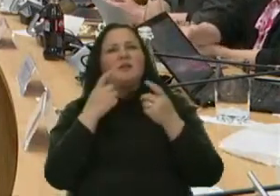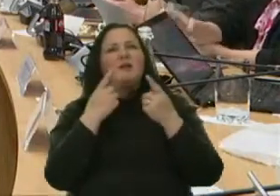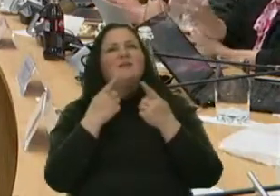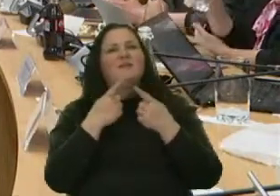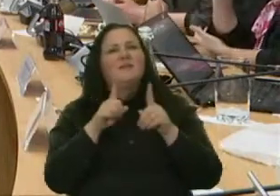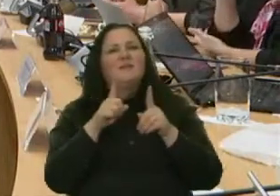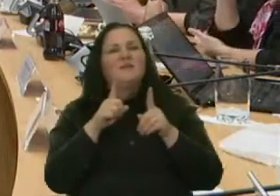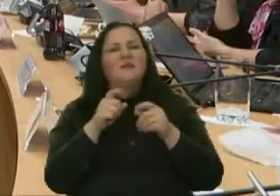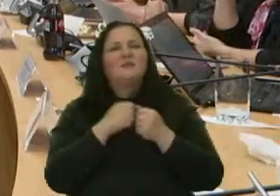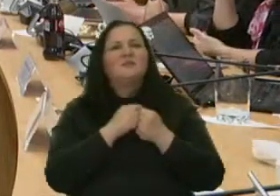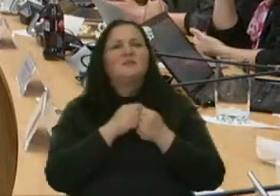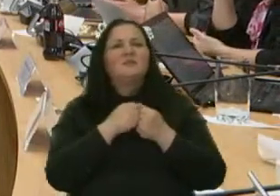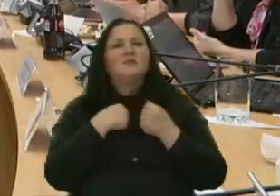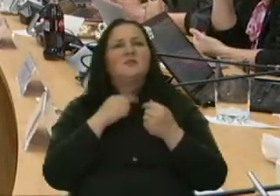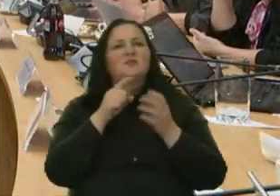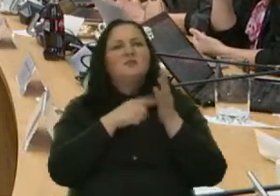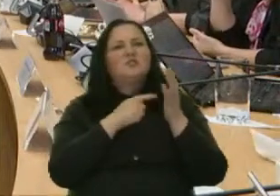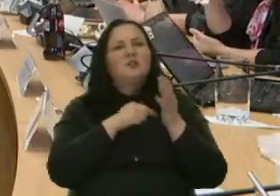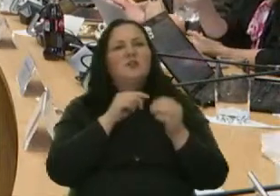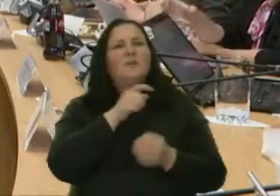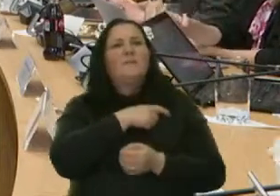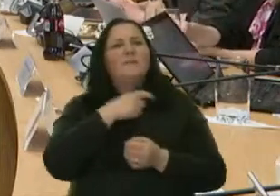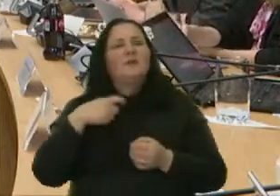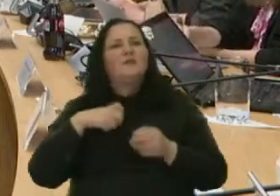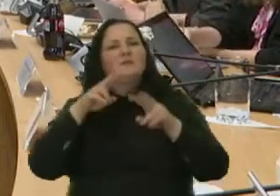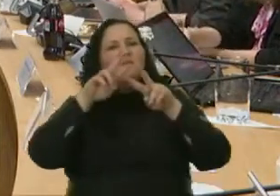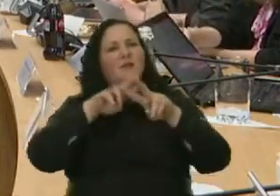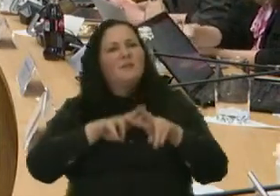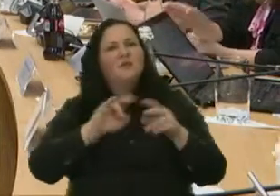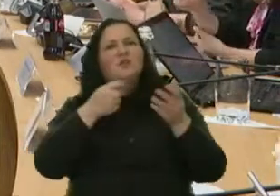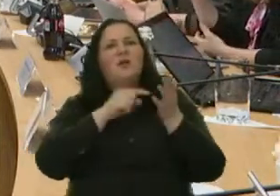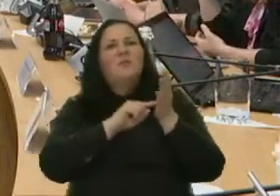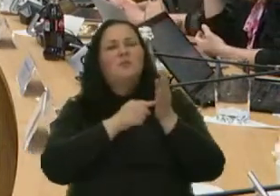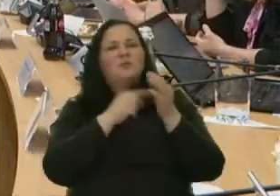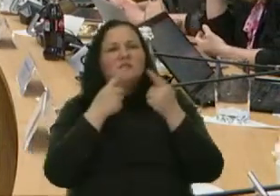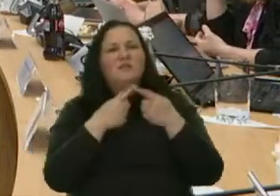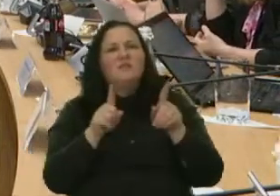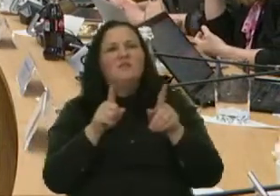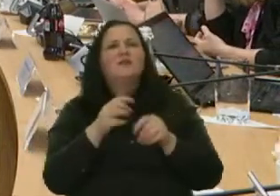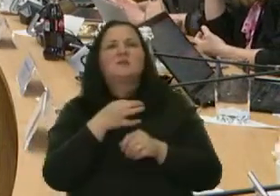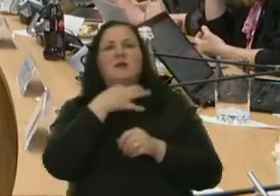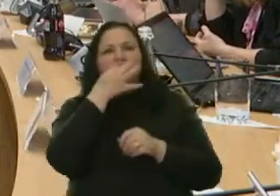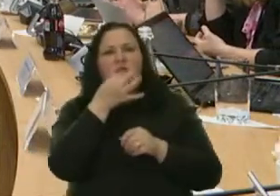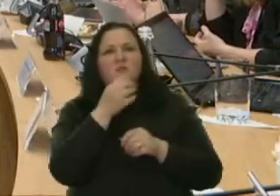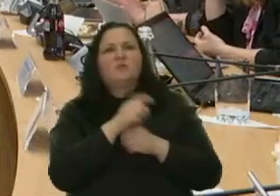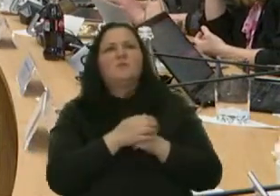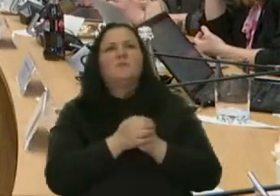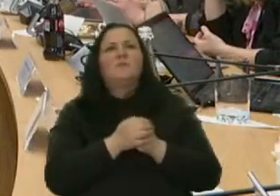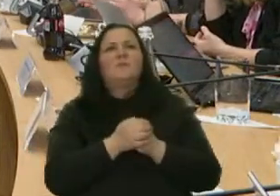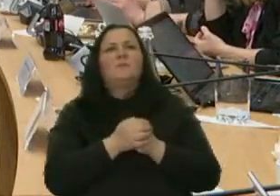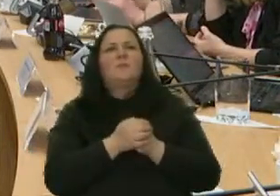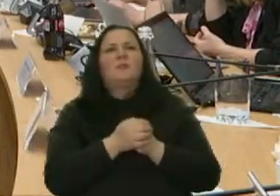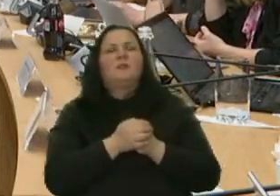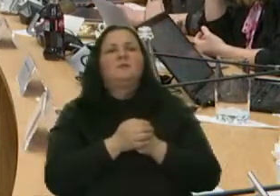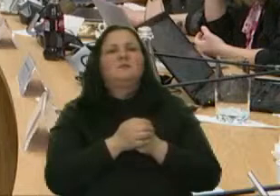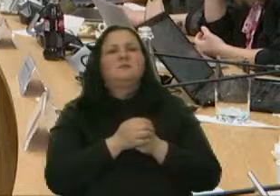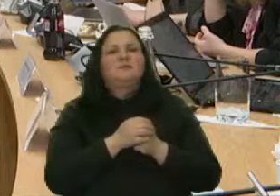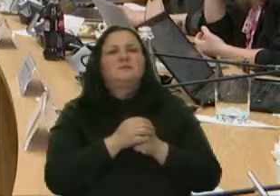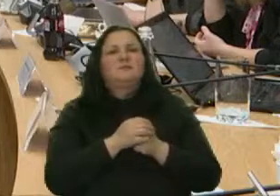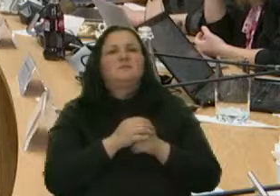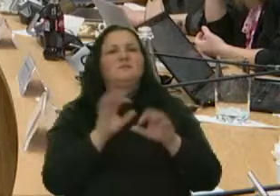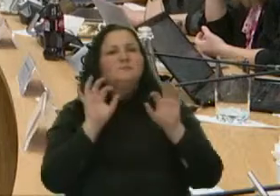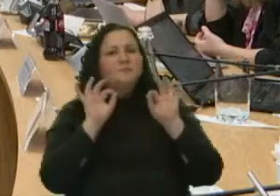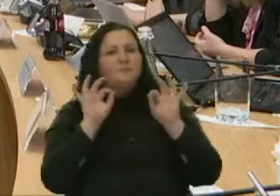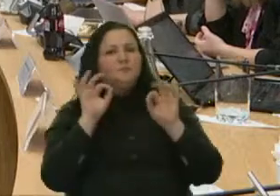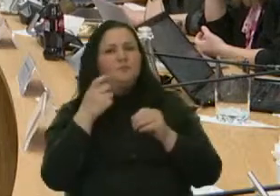Revanșa și o să cer domnului primar să stea Și la punctul diverse că atunci să spun punctul de vedere bun sigur Mă